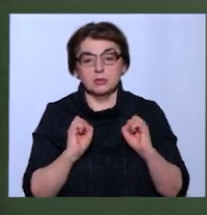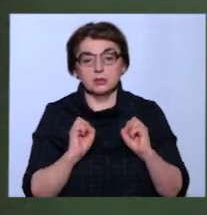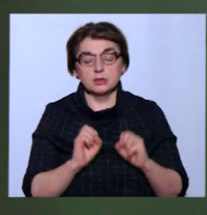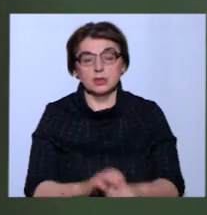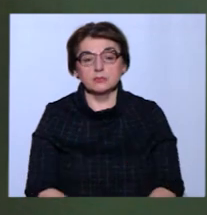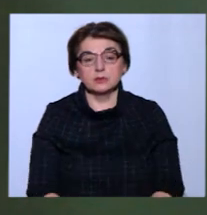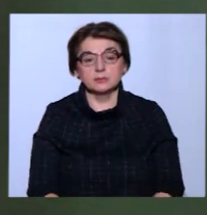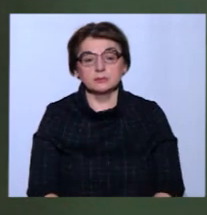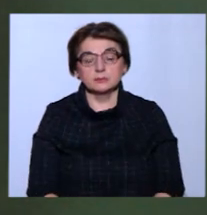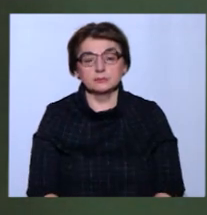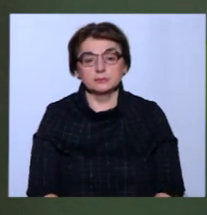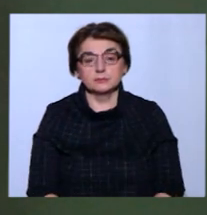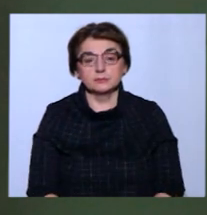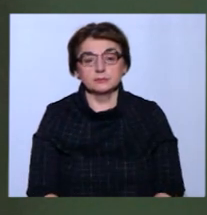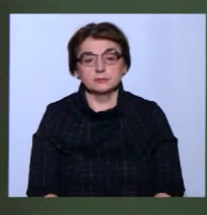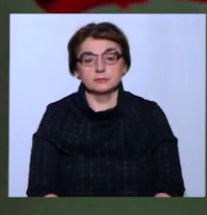იზიდავს.